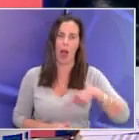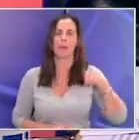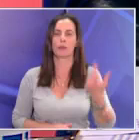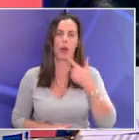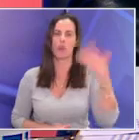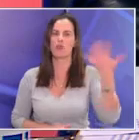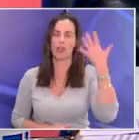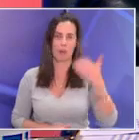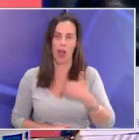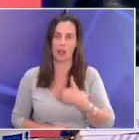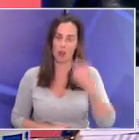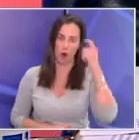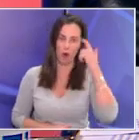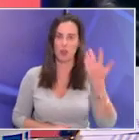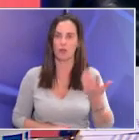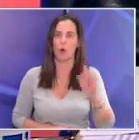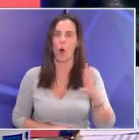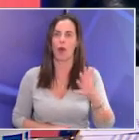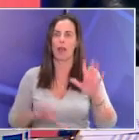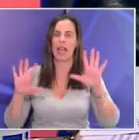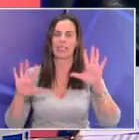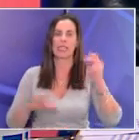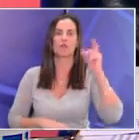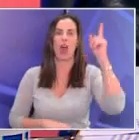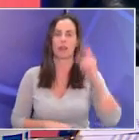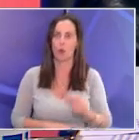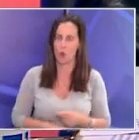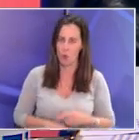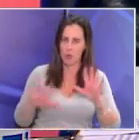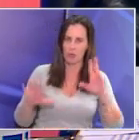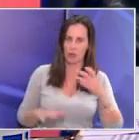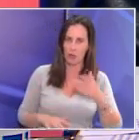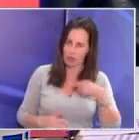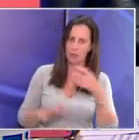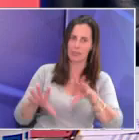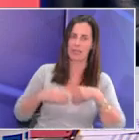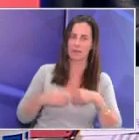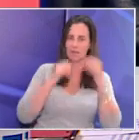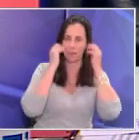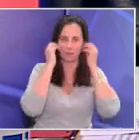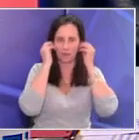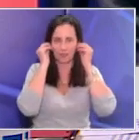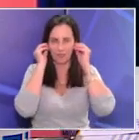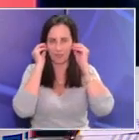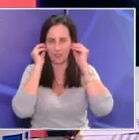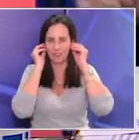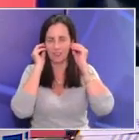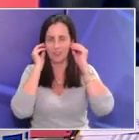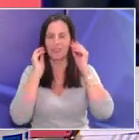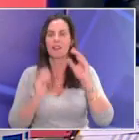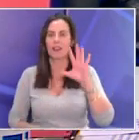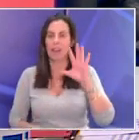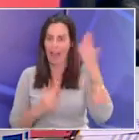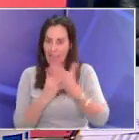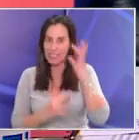זה שנים. אני מניחה שאולי תוך 10-20 שנה. 10-20? אני קונה. אתה לא יכול להגיע למחצית...